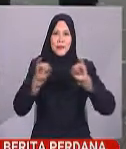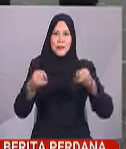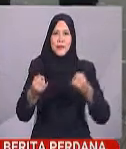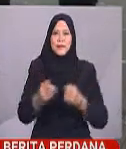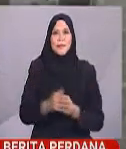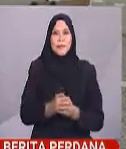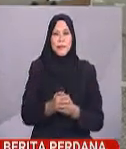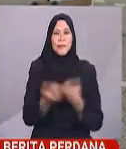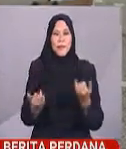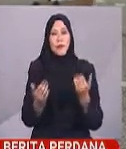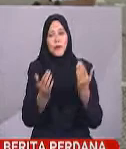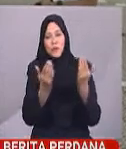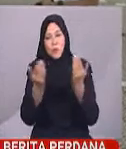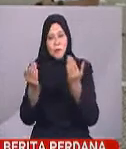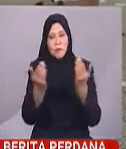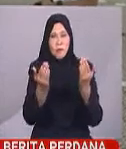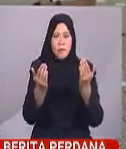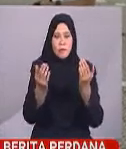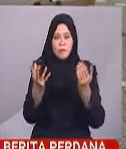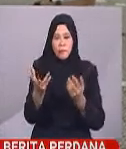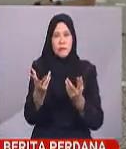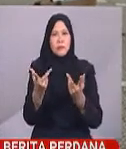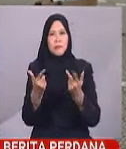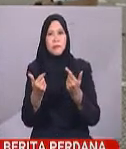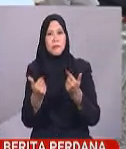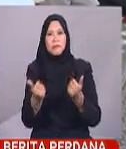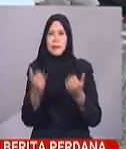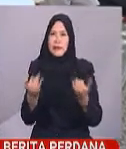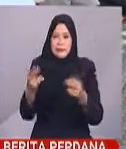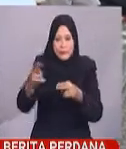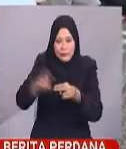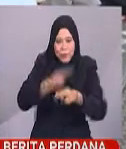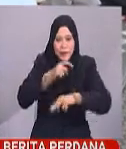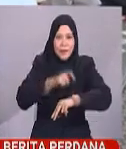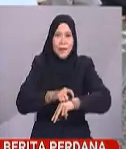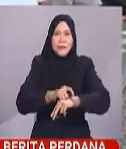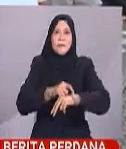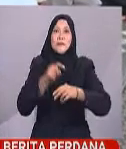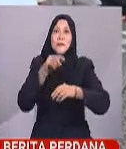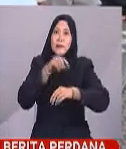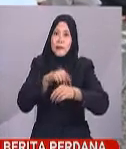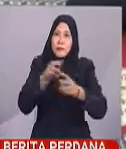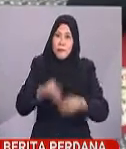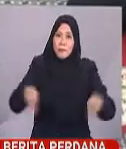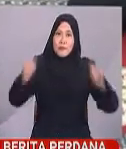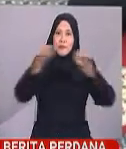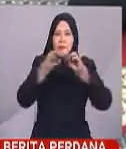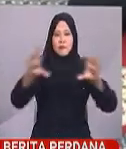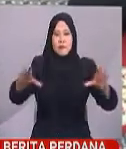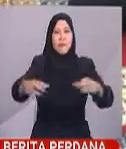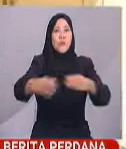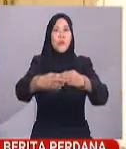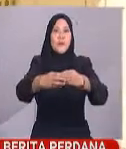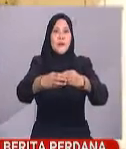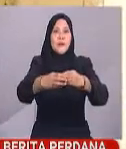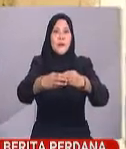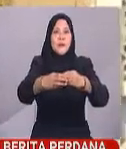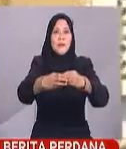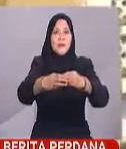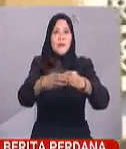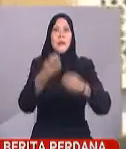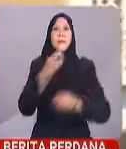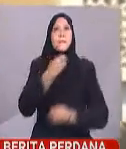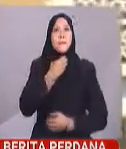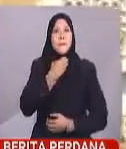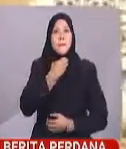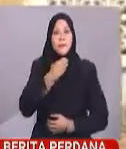Wirid, doa dan khutbah diringkaskan bagi memendekkan masa ketika berada secara berkumpulan. Di